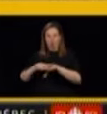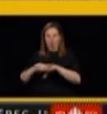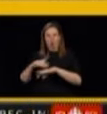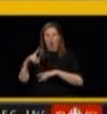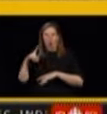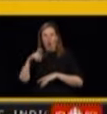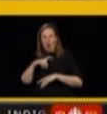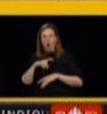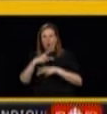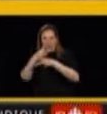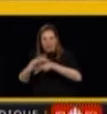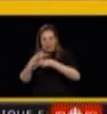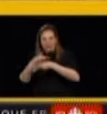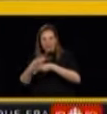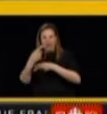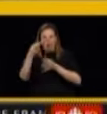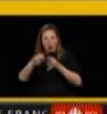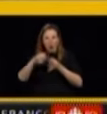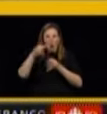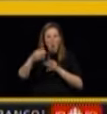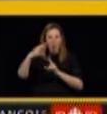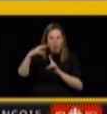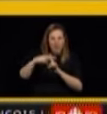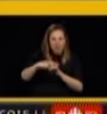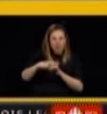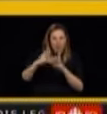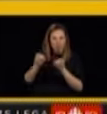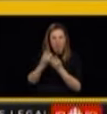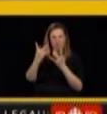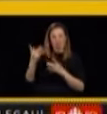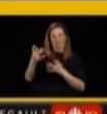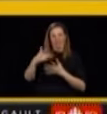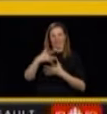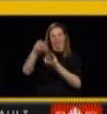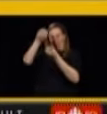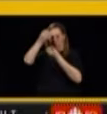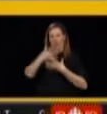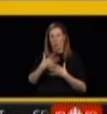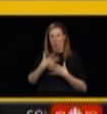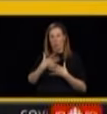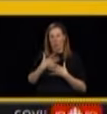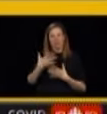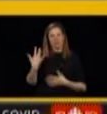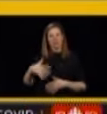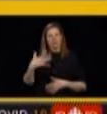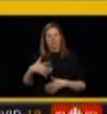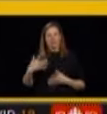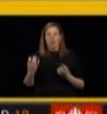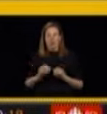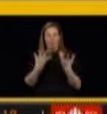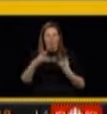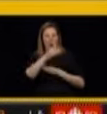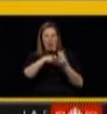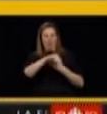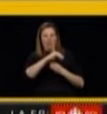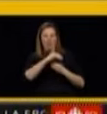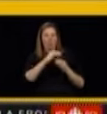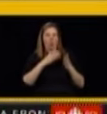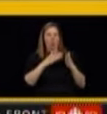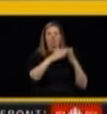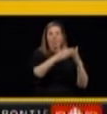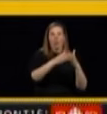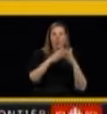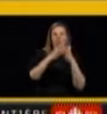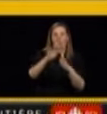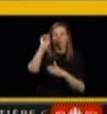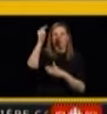ou l'annulation d'un rendez-vous et qu'une majorité d'entre eux se sentent abandonnés par le système. Les organismes demandent que le gouvernement prépare un